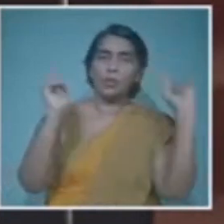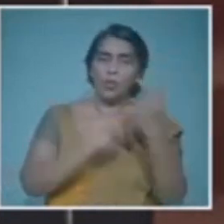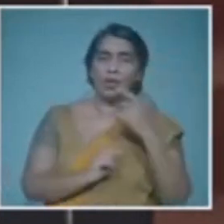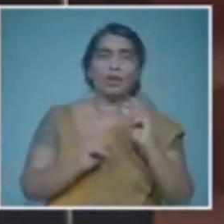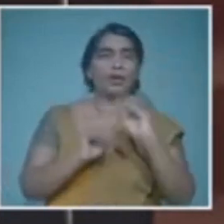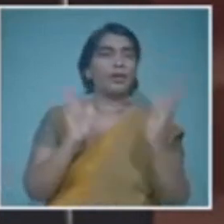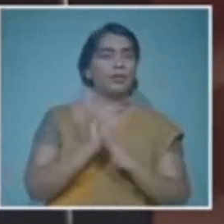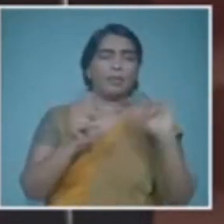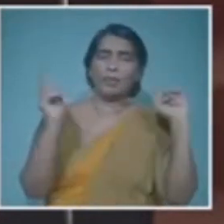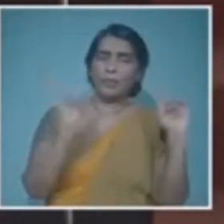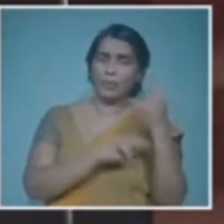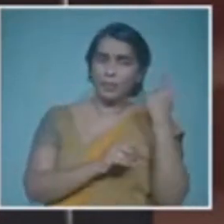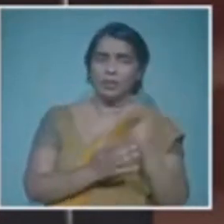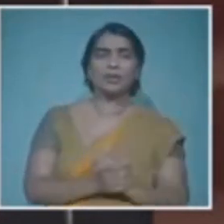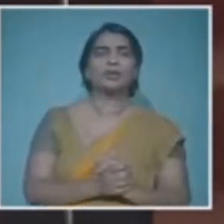අගමැති බැරිලා ගියා.